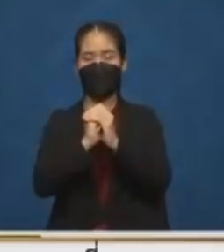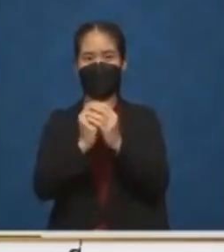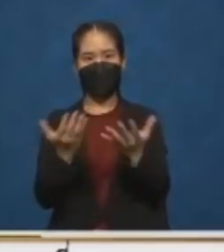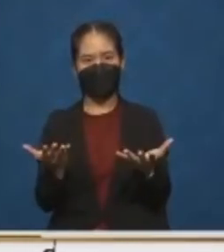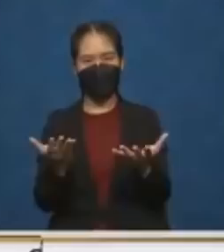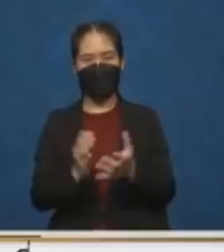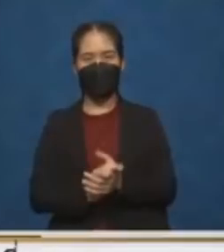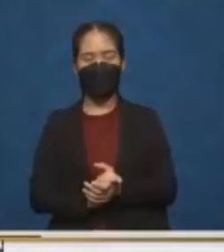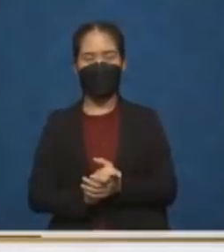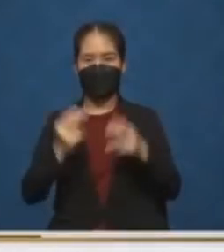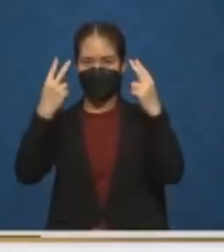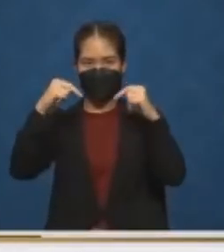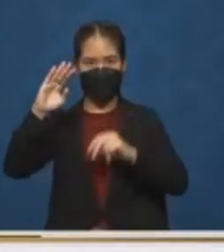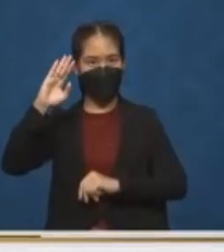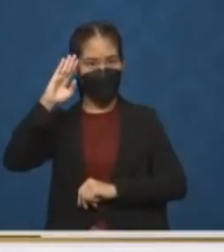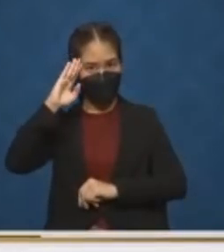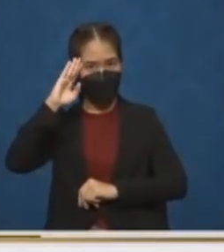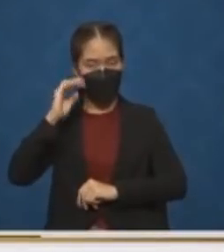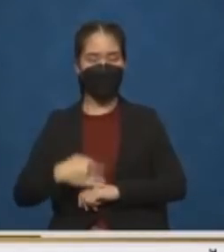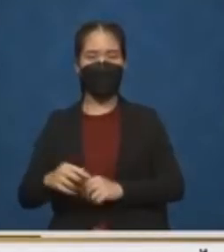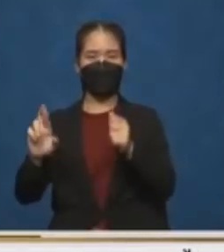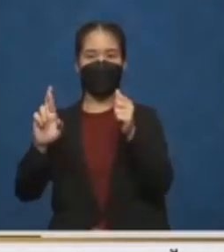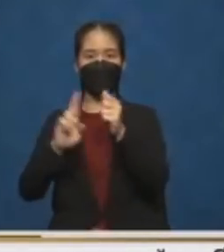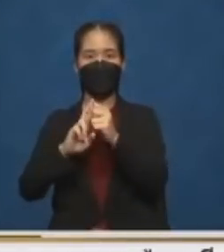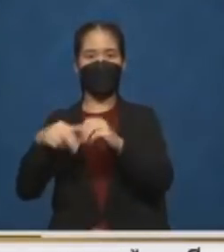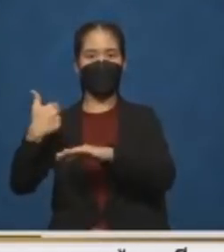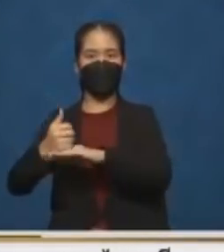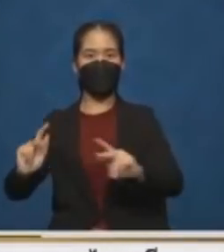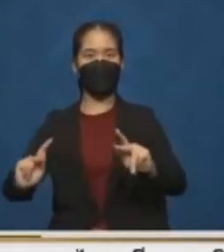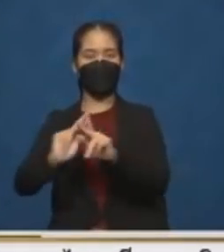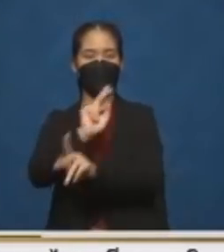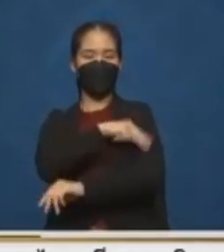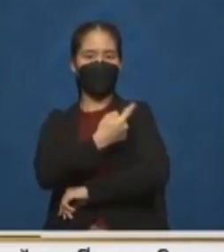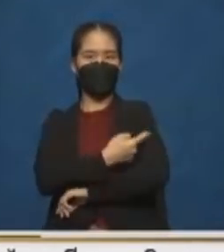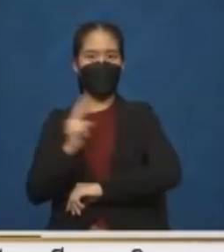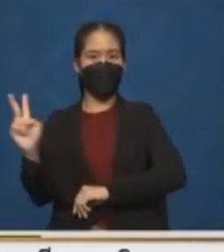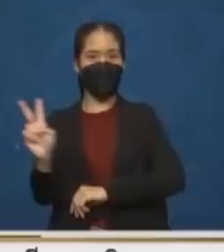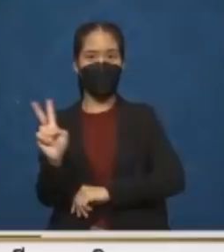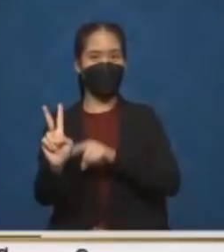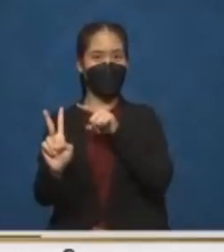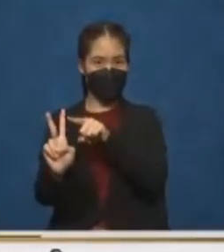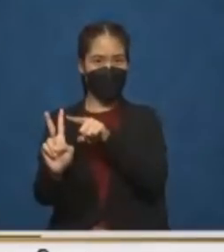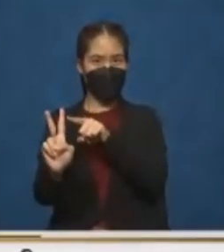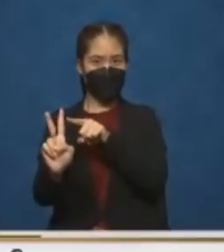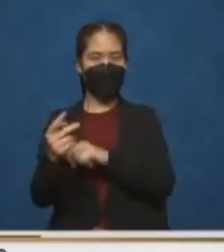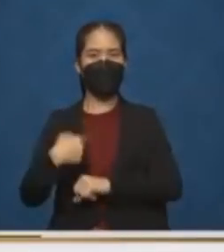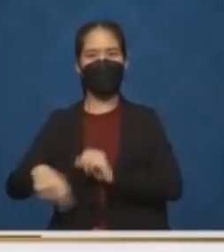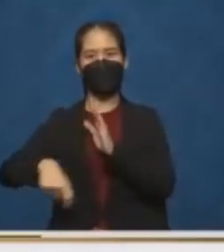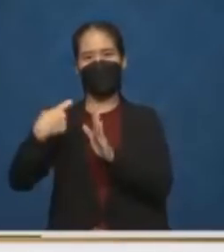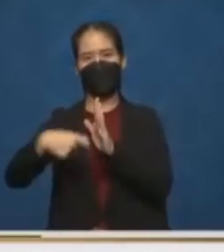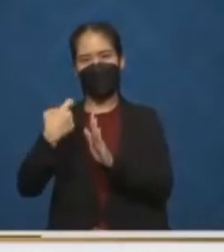พนเอกประยุติและนายอนุทินจึงอาสายเหตุเห่านี้เป็นข้ออ้างในการจัดซื้อวัคซีน Sinovac